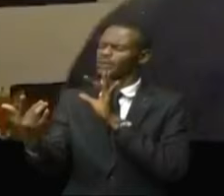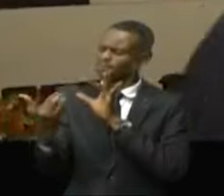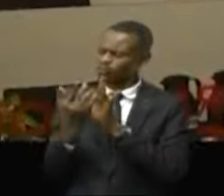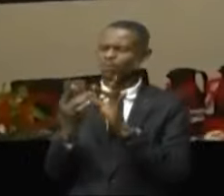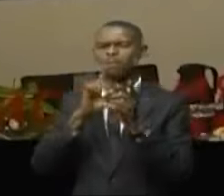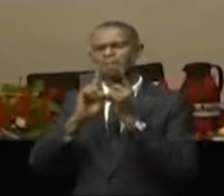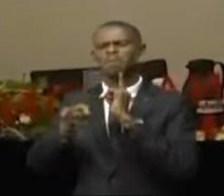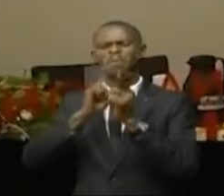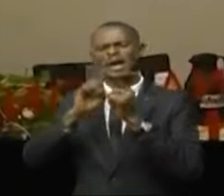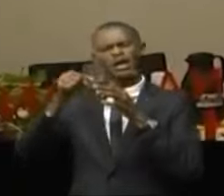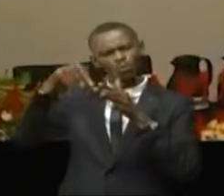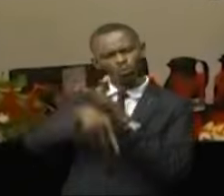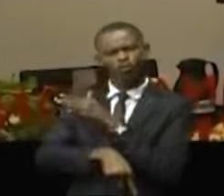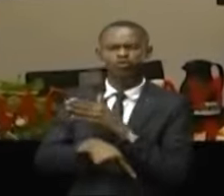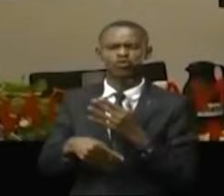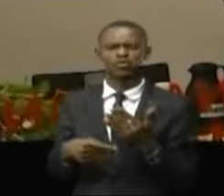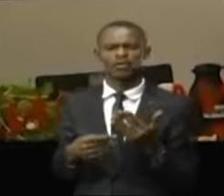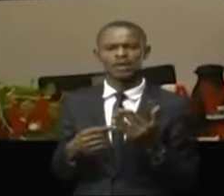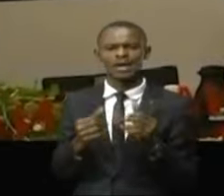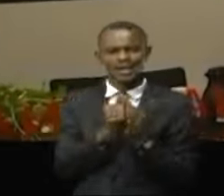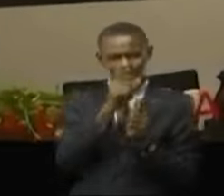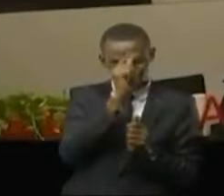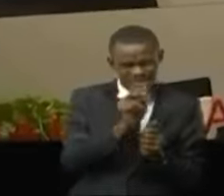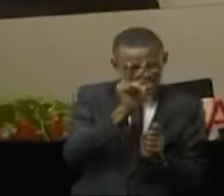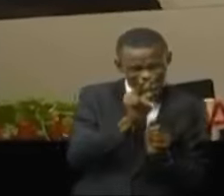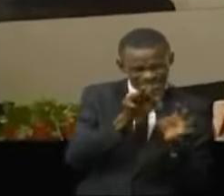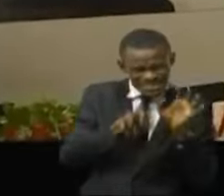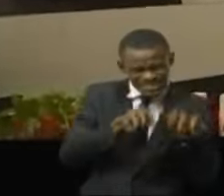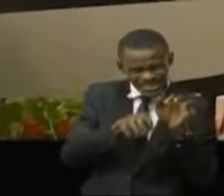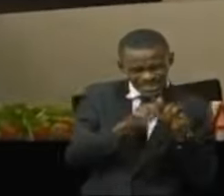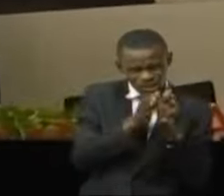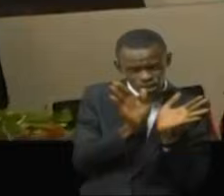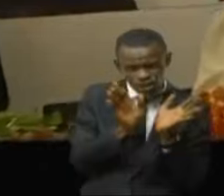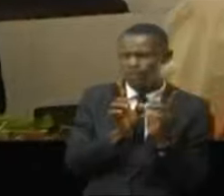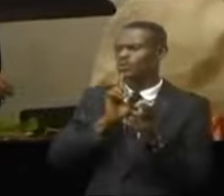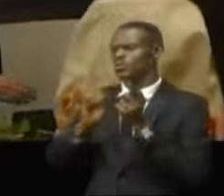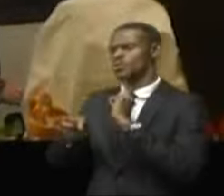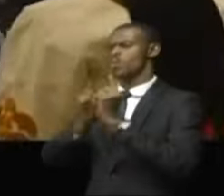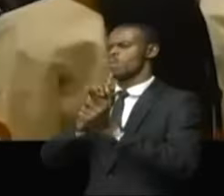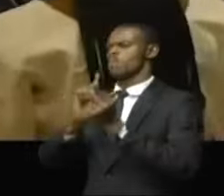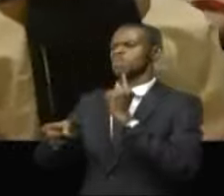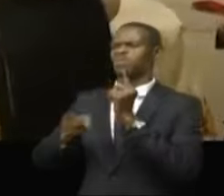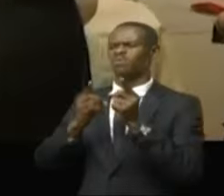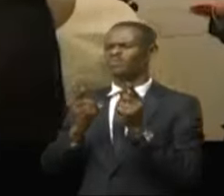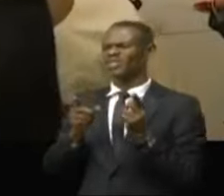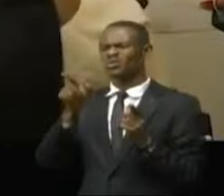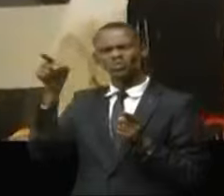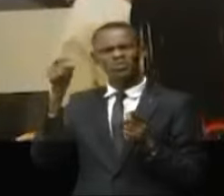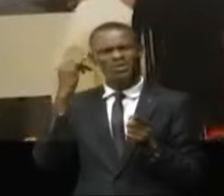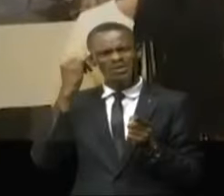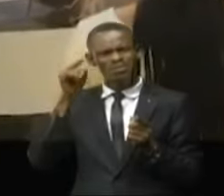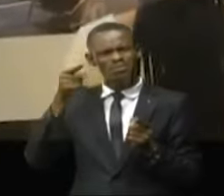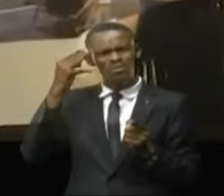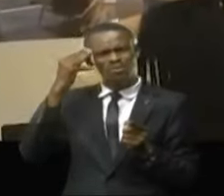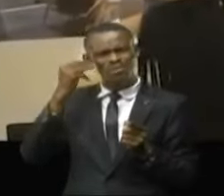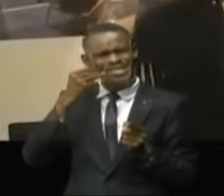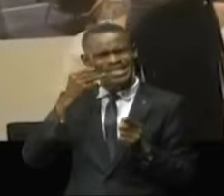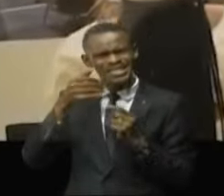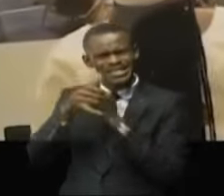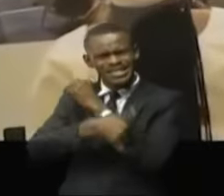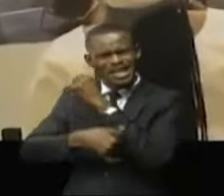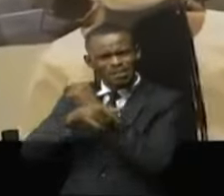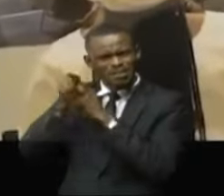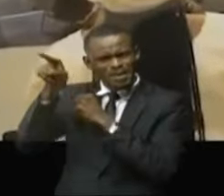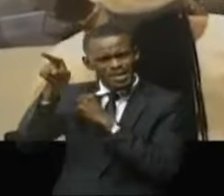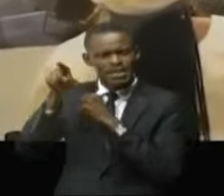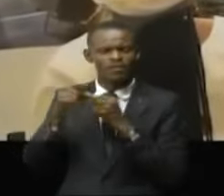le premier ministre espagnol a voulu s'imprégner de la situation politique et sécurité de la RDC. Après ces entrevues, le